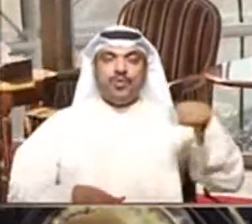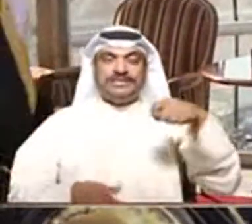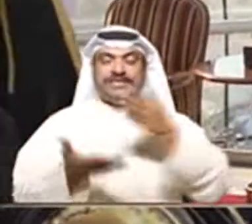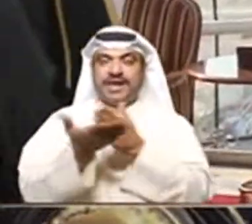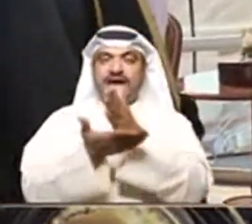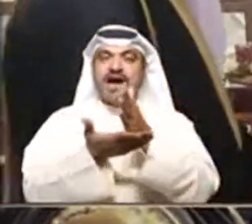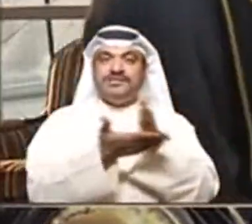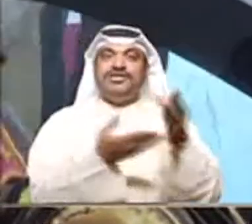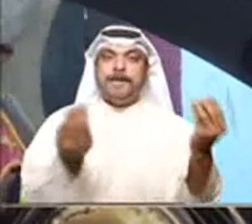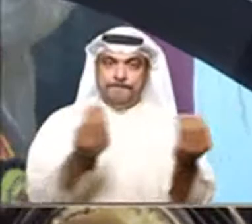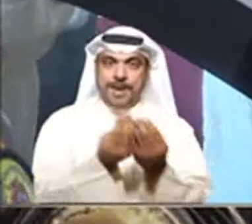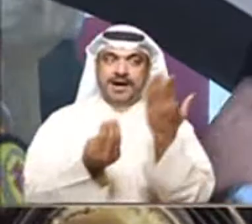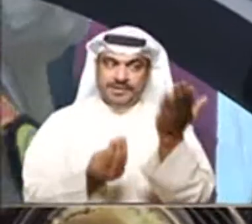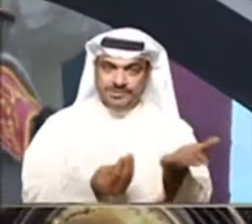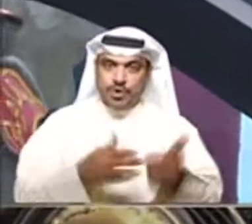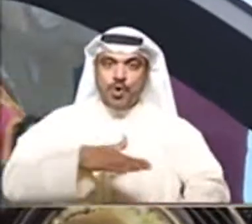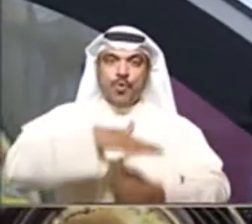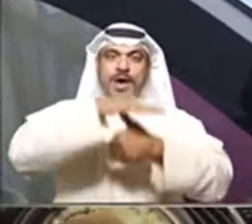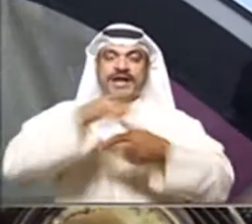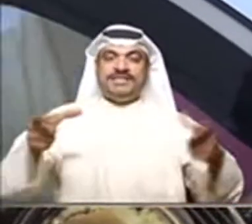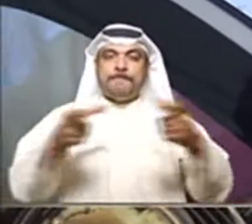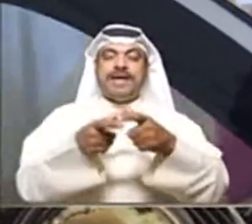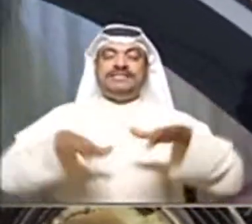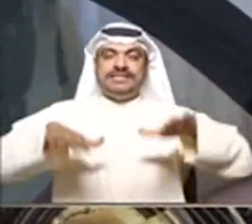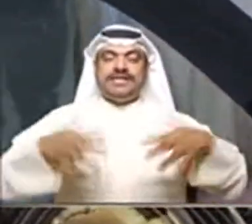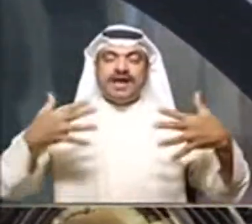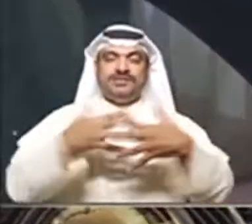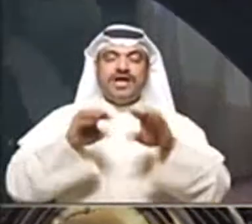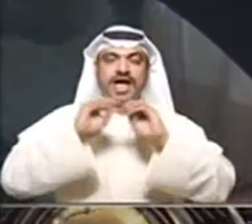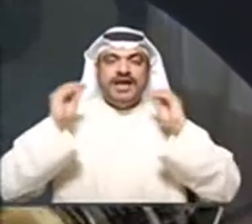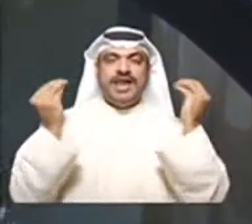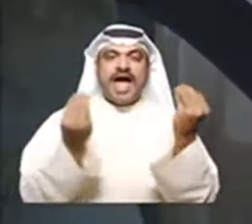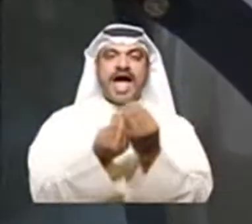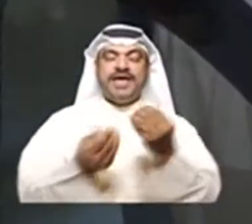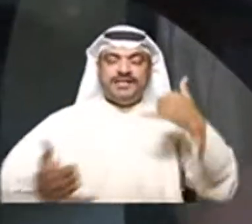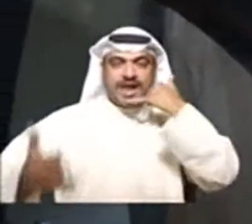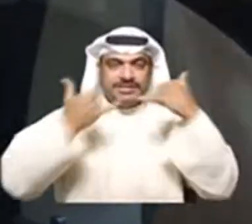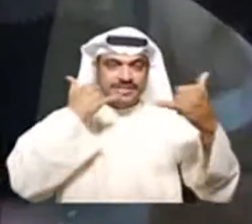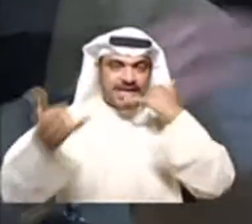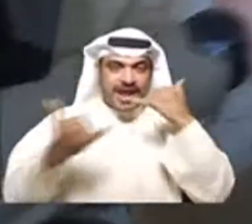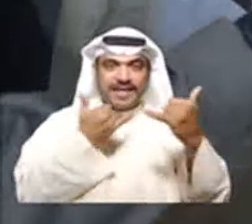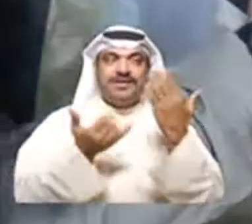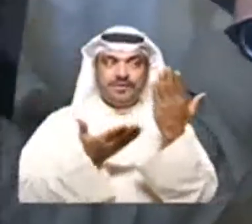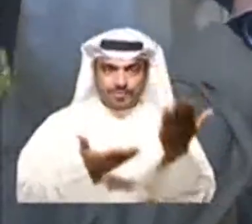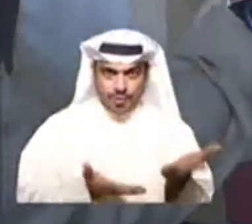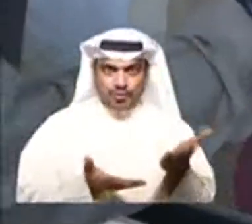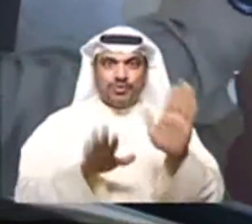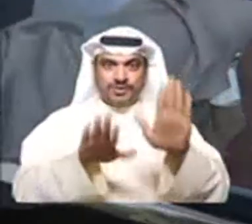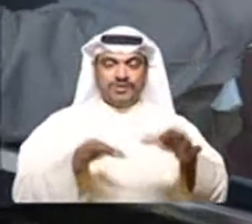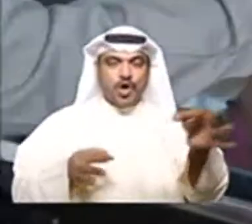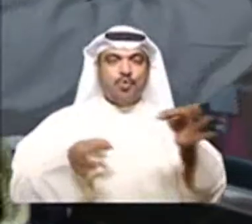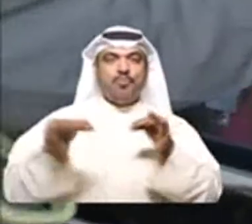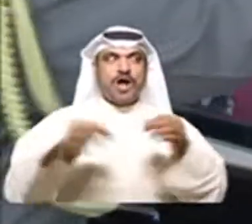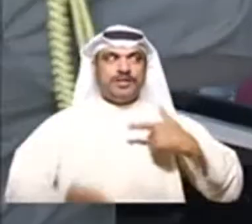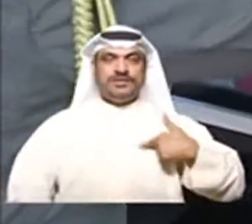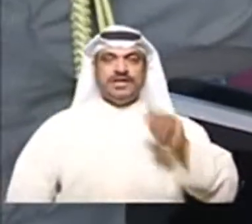الله ورئيس مجلس الإدارة والرئيس التنفيذي للهيئة العامة للاتصالات وتقنية المعلومات المهندس